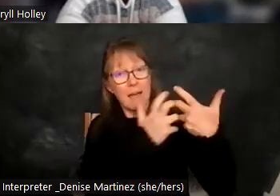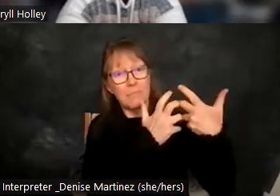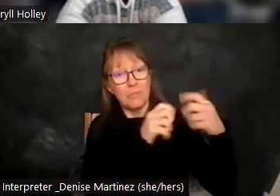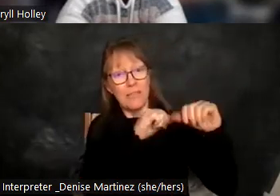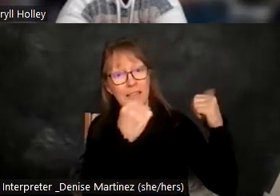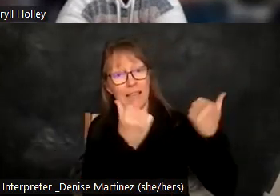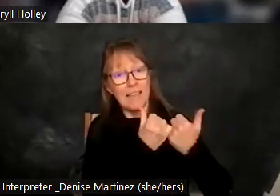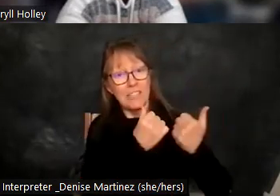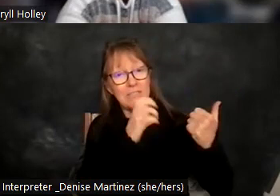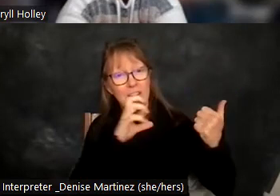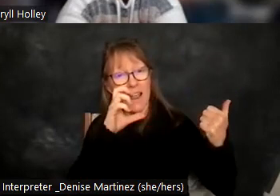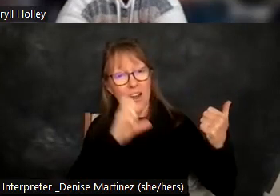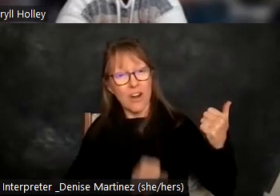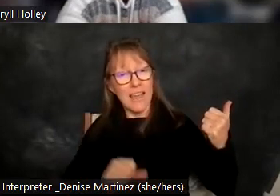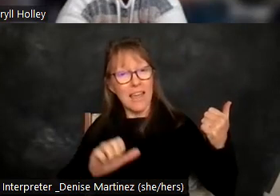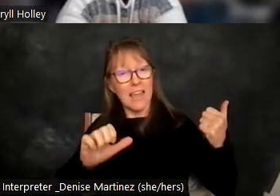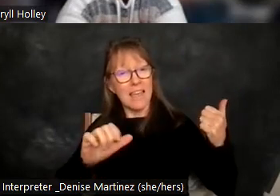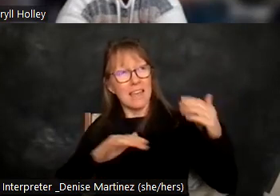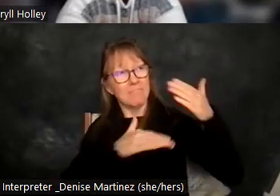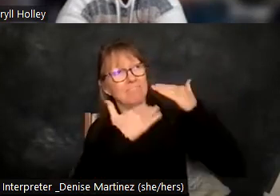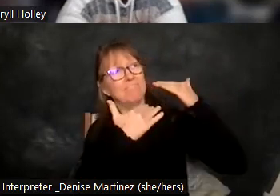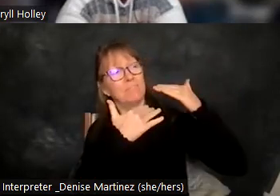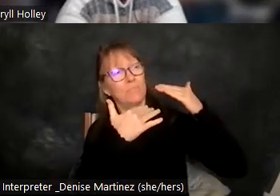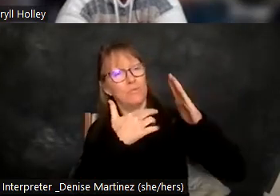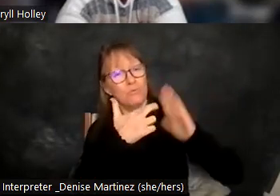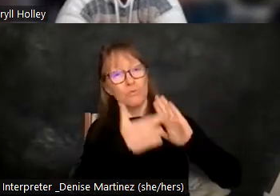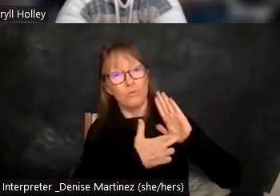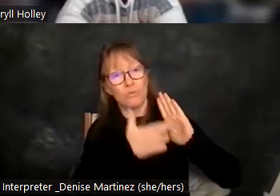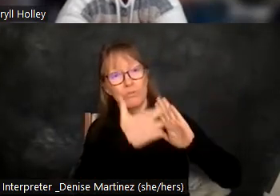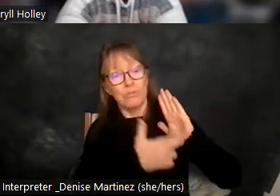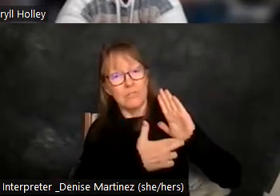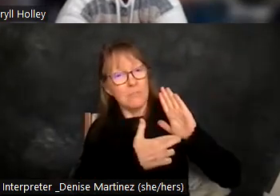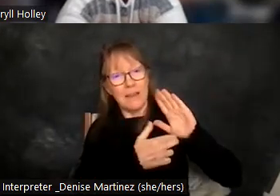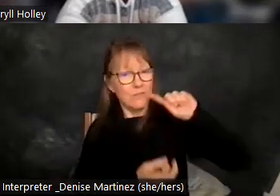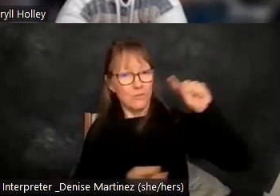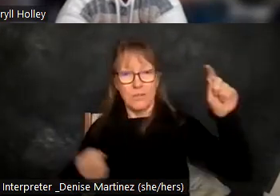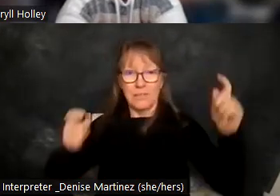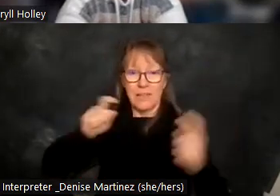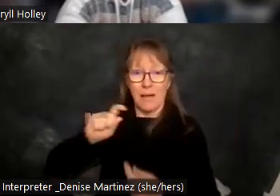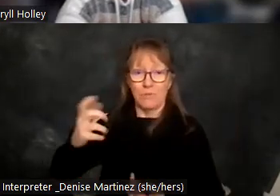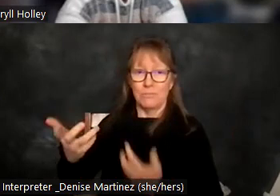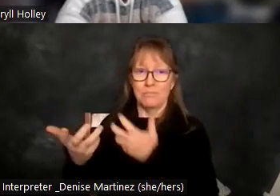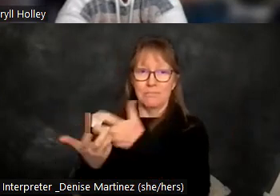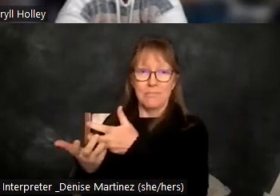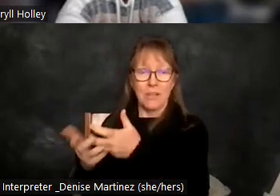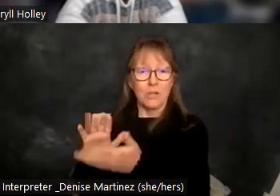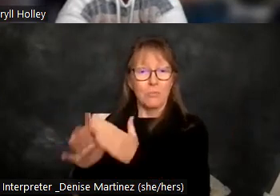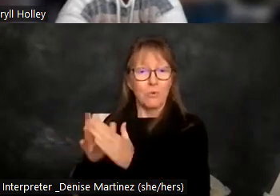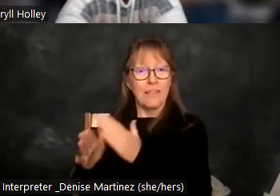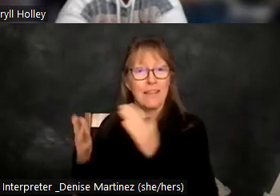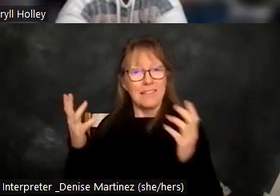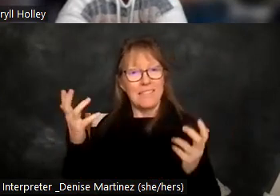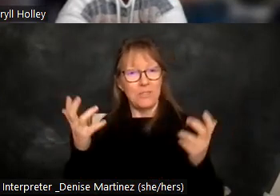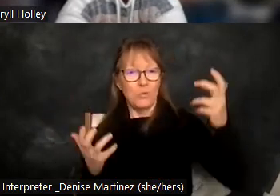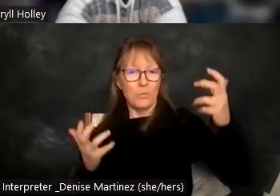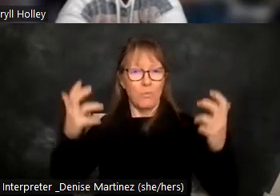work eux-mêmes rules about how you engage with euh, public agencies. concernant So I think gens that eux-mêmes there's a little bit of movement communiquer on both ends. parce